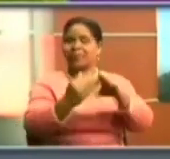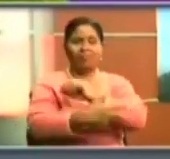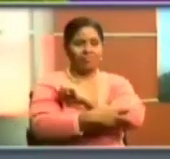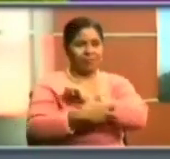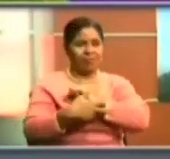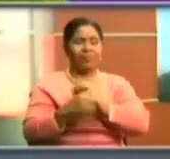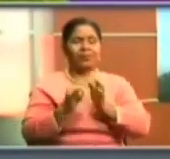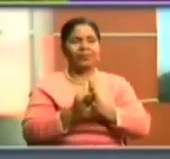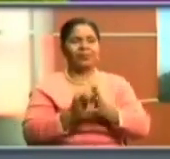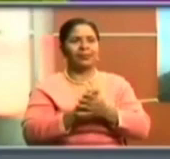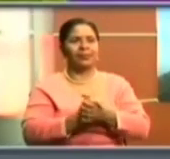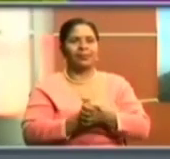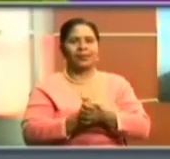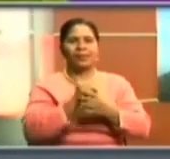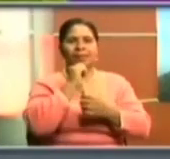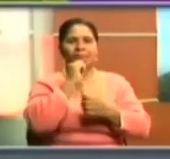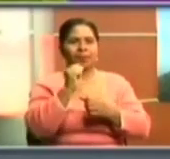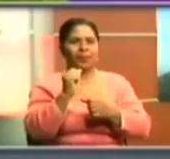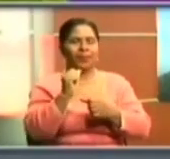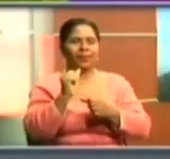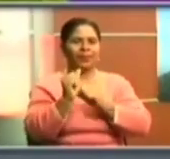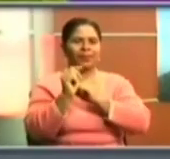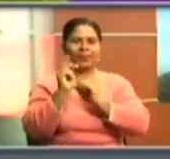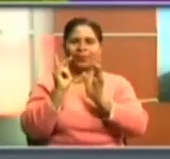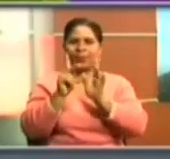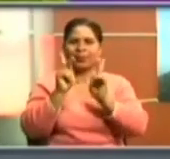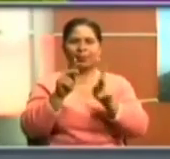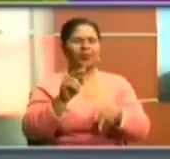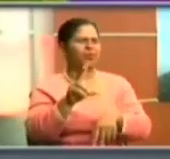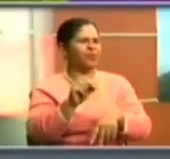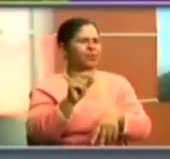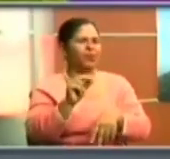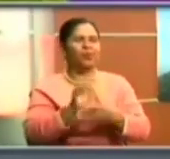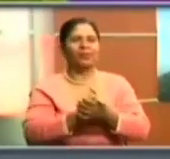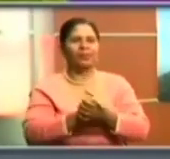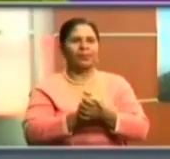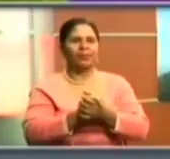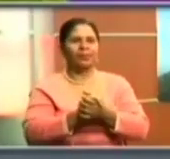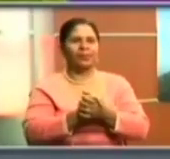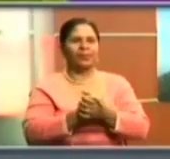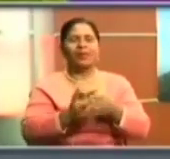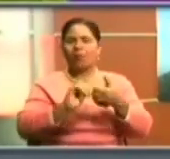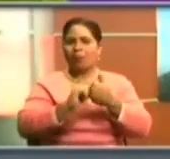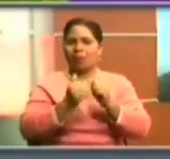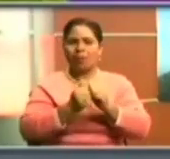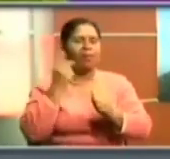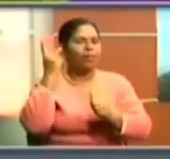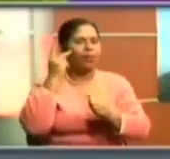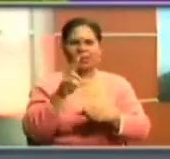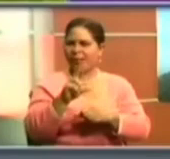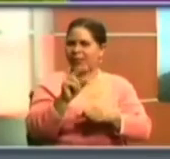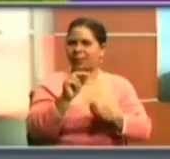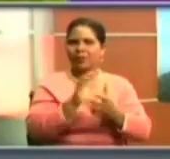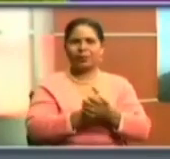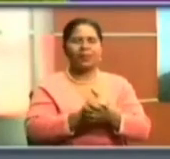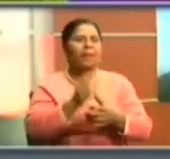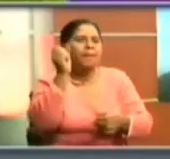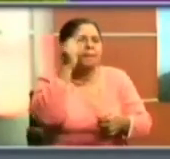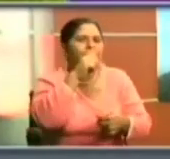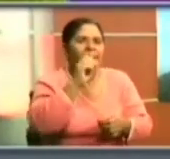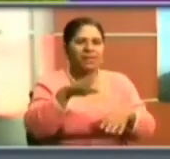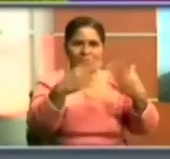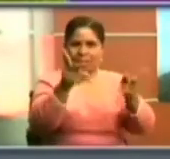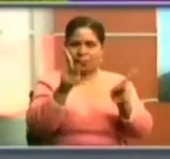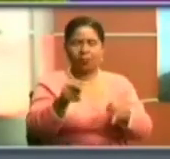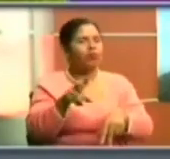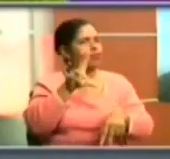contre corruption c'est pas une lutte pour nous faire chasse aux sorcières, c'est pas une lutte pour nous faire persécution politique, c'est pas une lutte pour nous faire mentir sur moun,